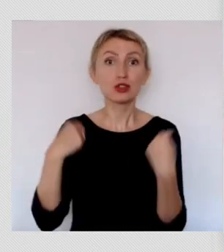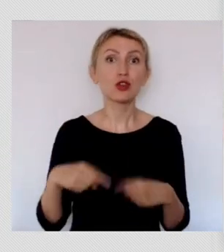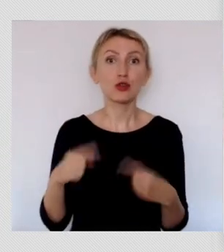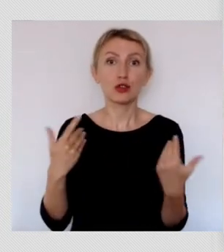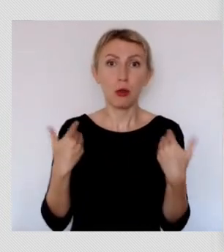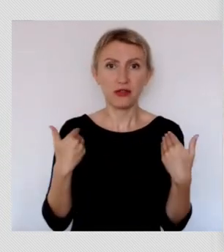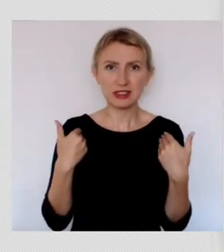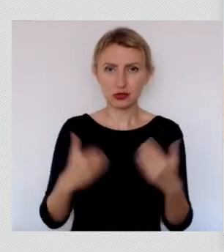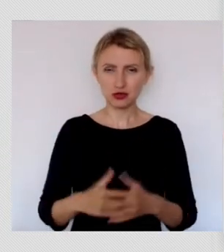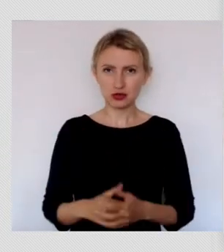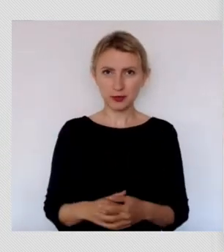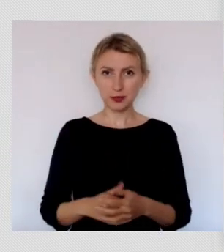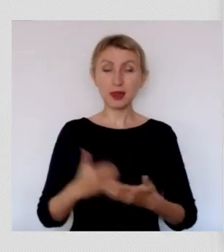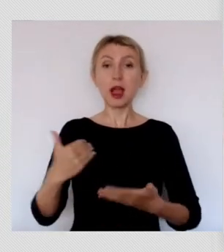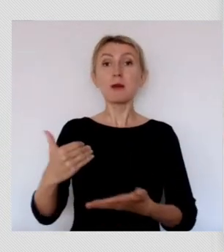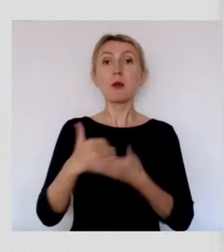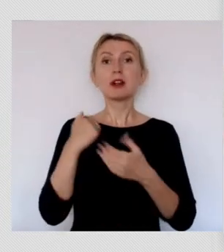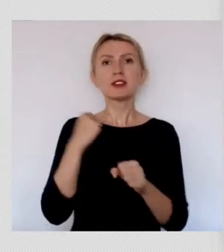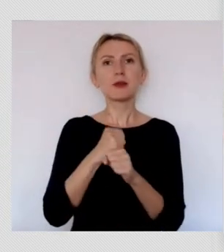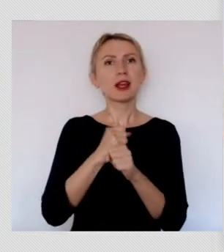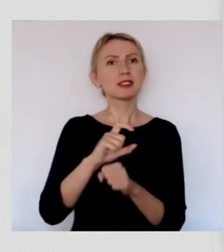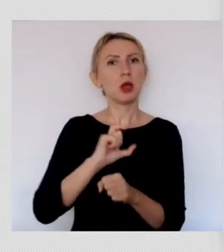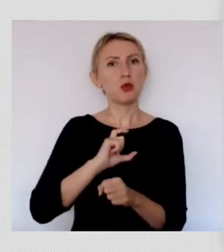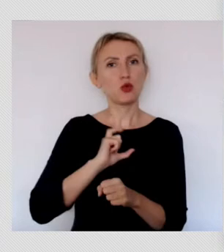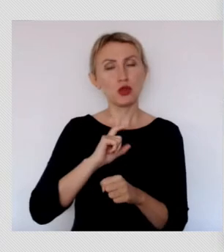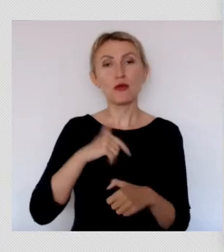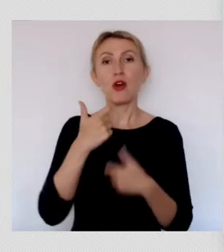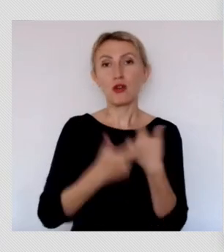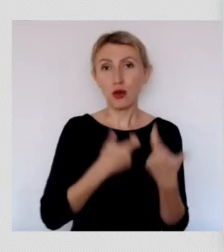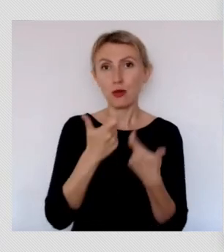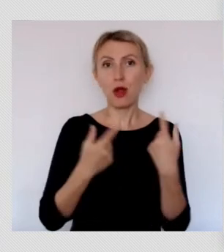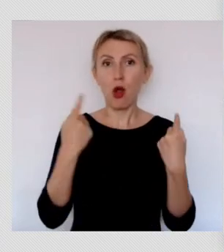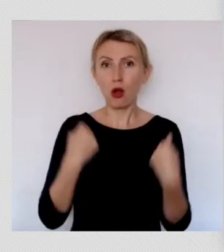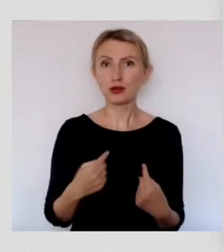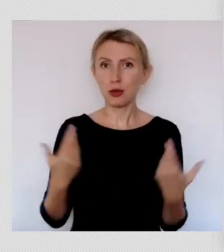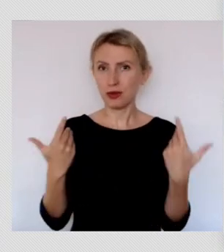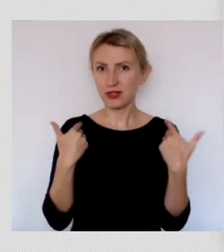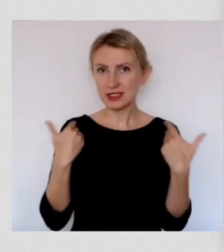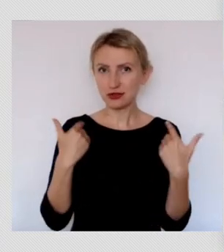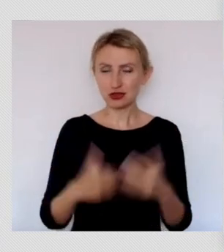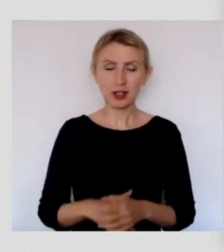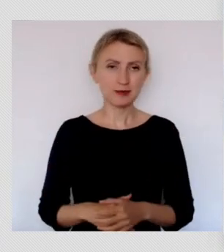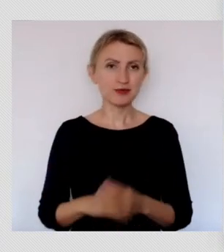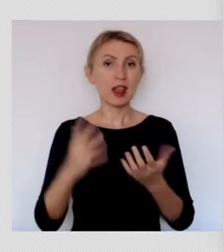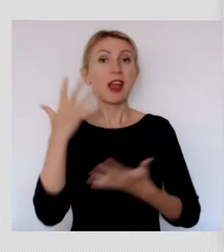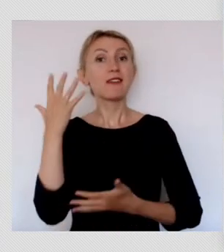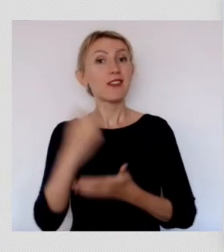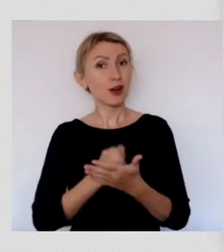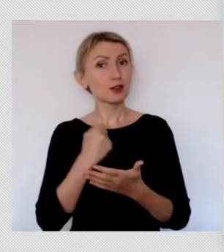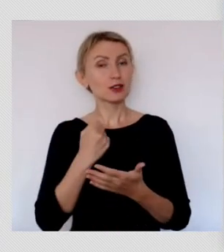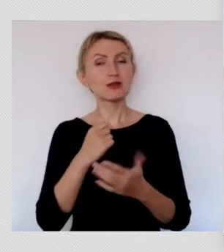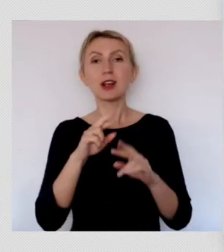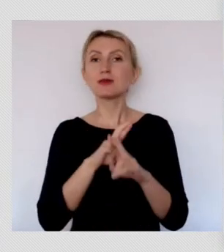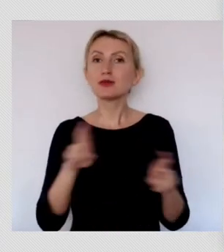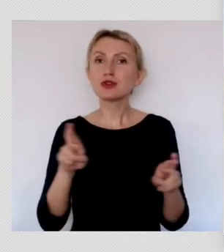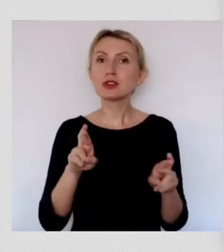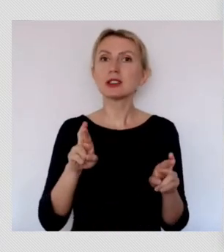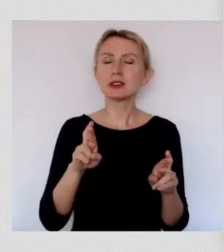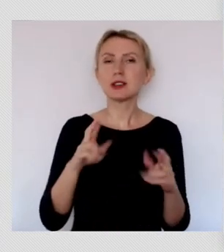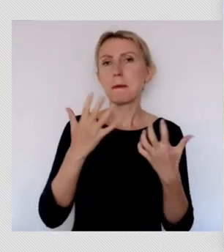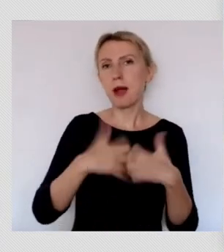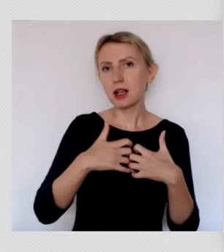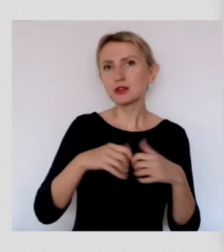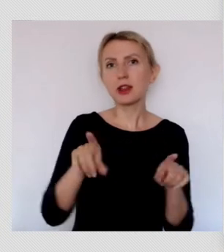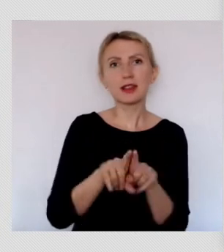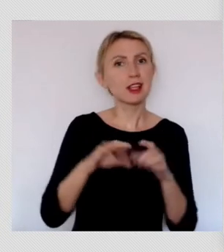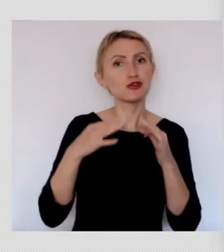fizyczne, pomocy w pracach biurowych udzielanej przez osoby fizyczne, wykorzystywaniu przedmiotów i urządzeń, w tym